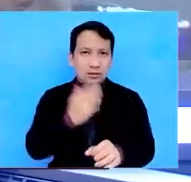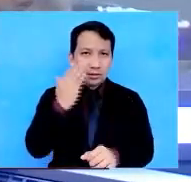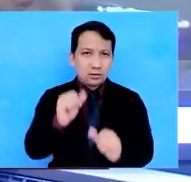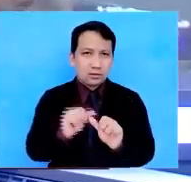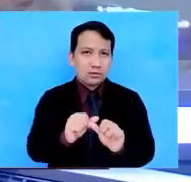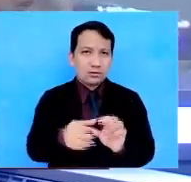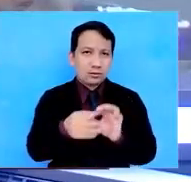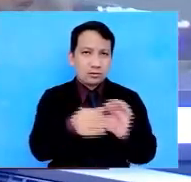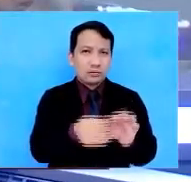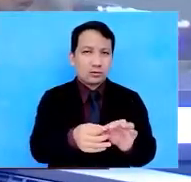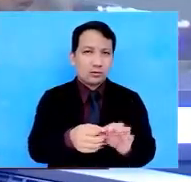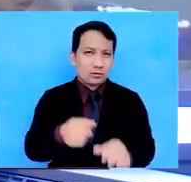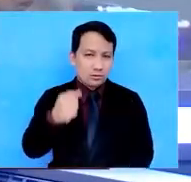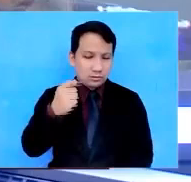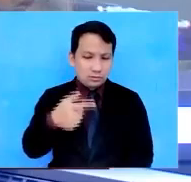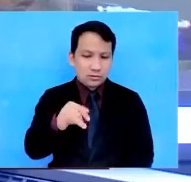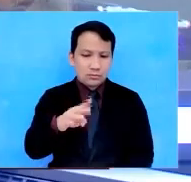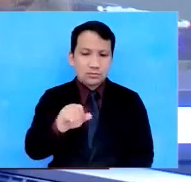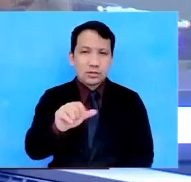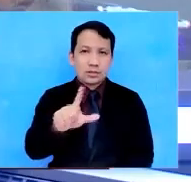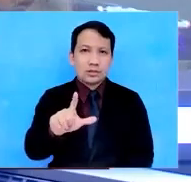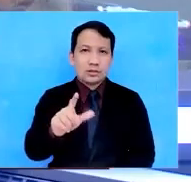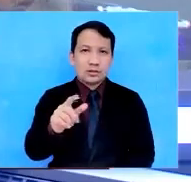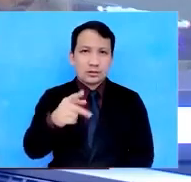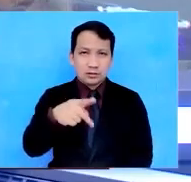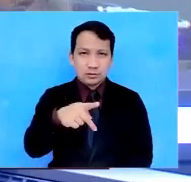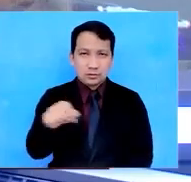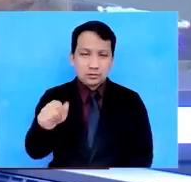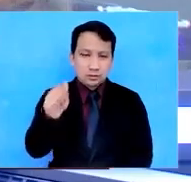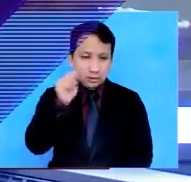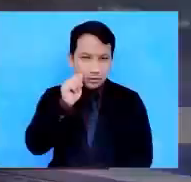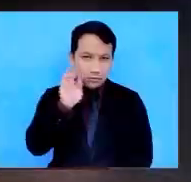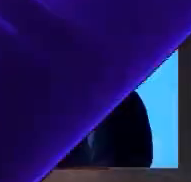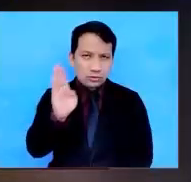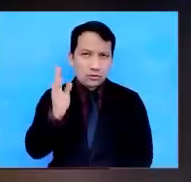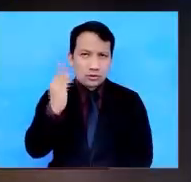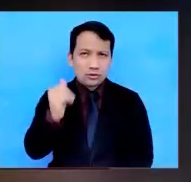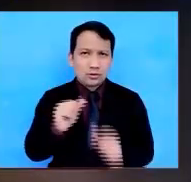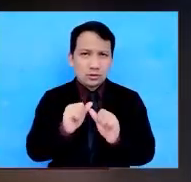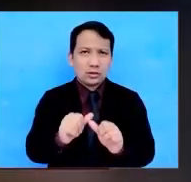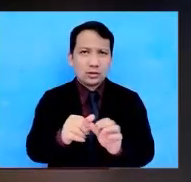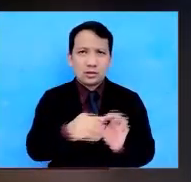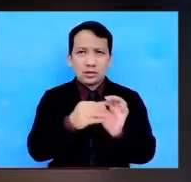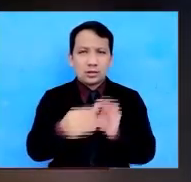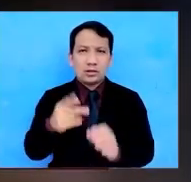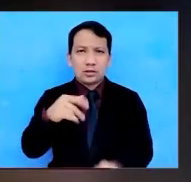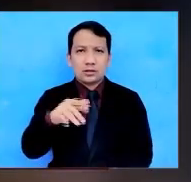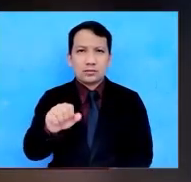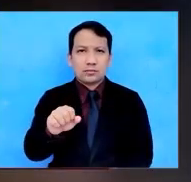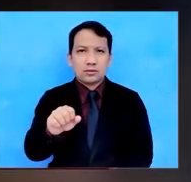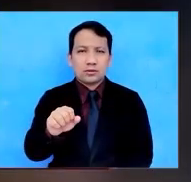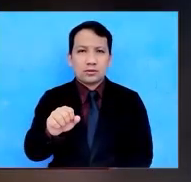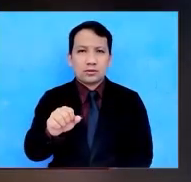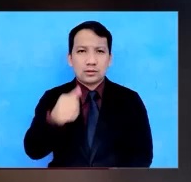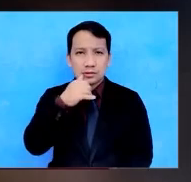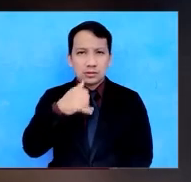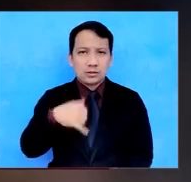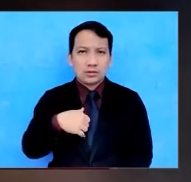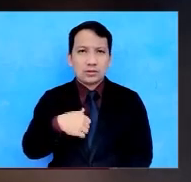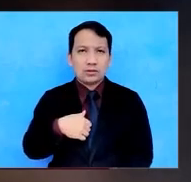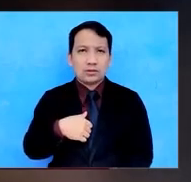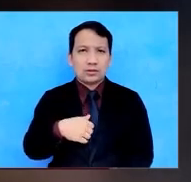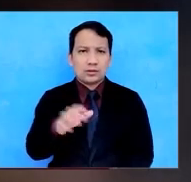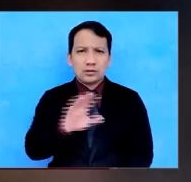panawagan ni Gabriela Party List Representative Arlene Brosas. Sa kapihan sa Manila Bay Forum kahapon, iginiit ni Padilla